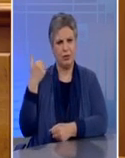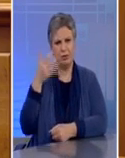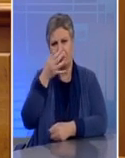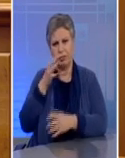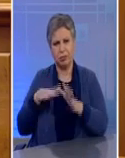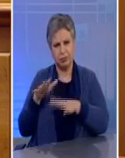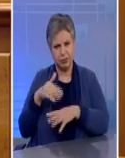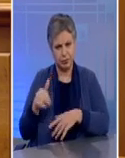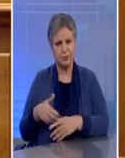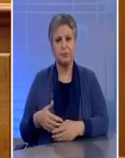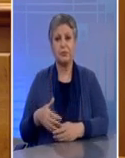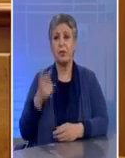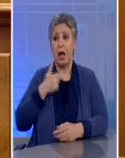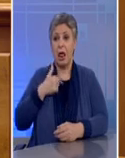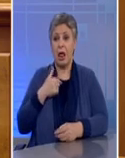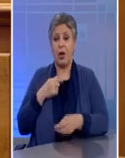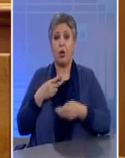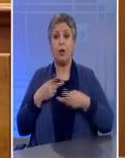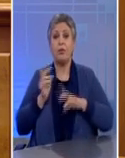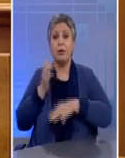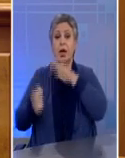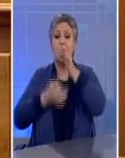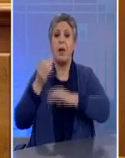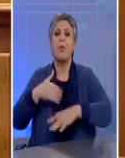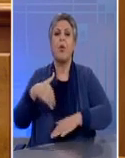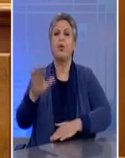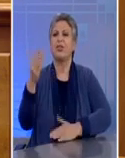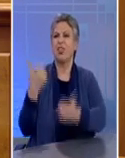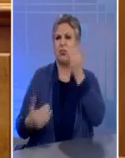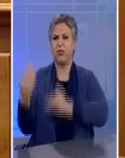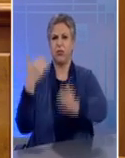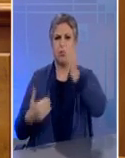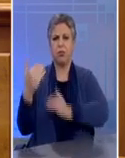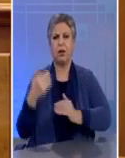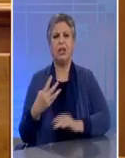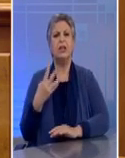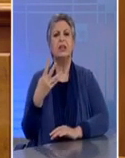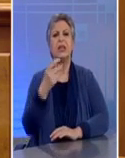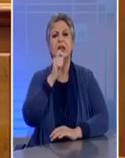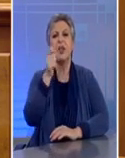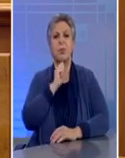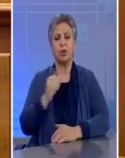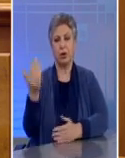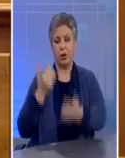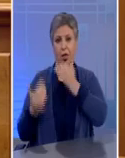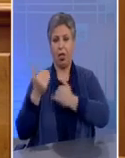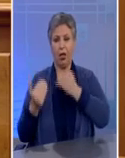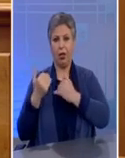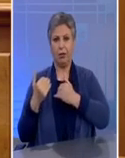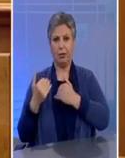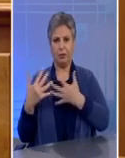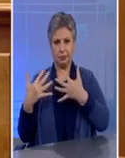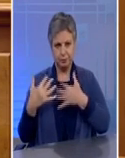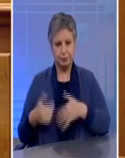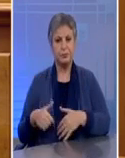Βέβαια δεν με άφησαν εκεί να πω τις απόψεις μου, ήταν πολλοί δημοσιογράφοι, μου επετίθεντο 4 δημοσιογράφοι. Μια και εγώ όλα